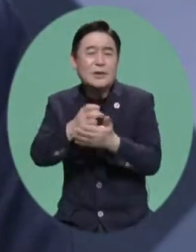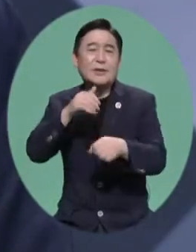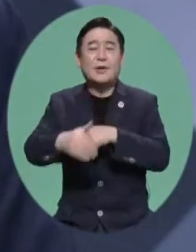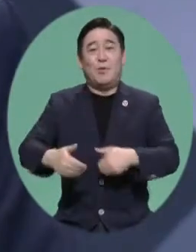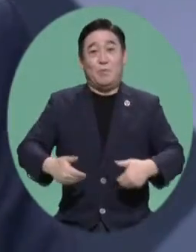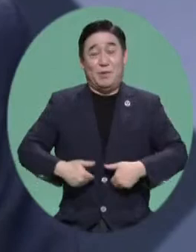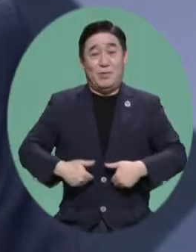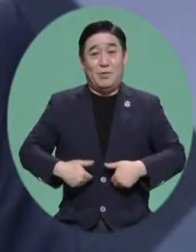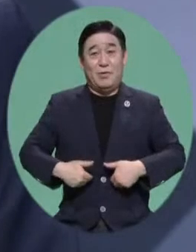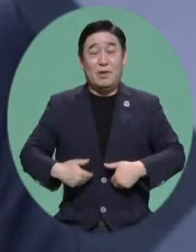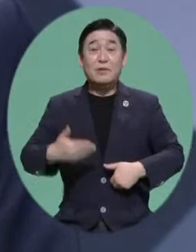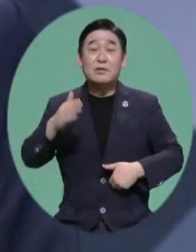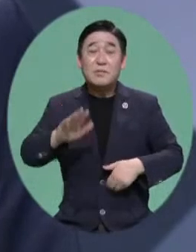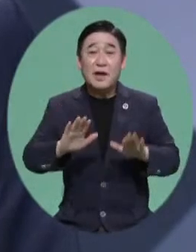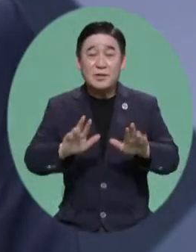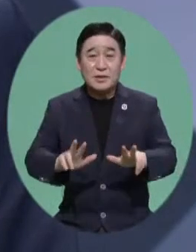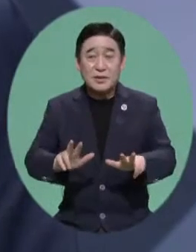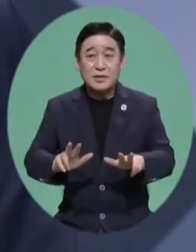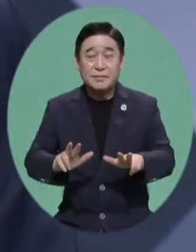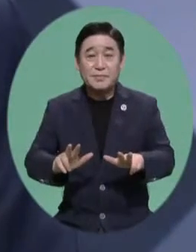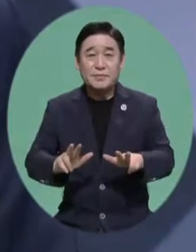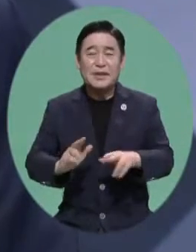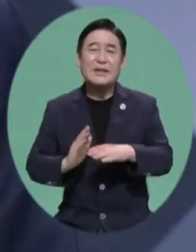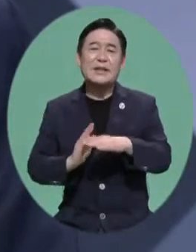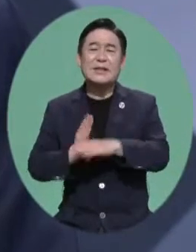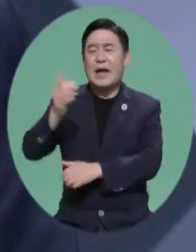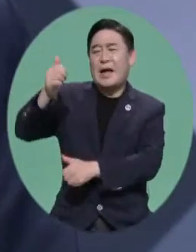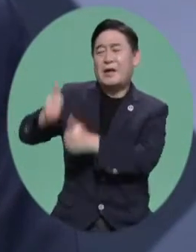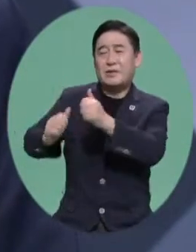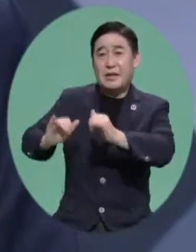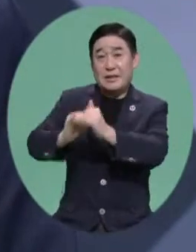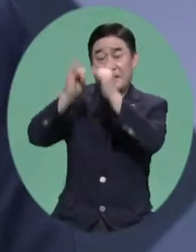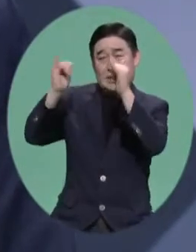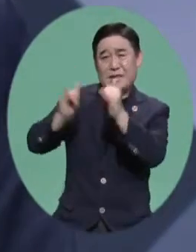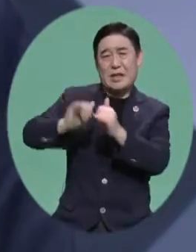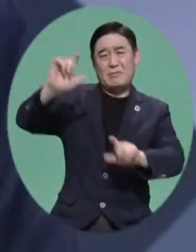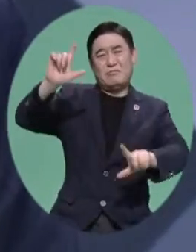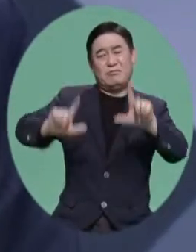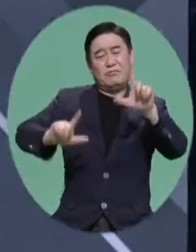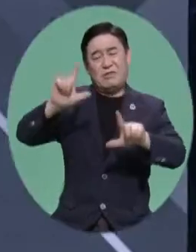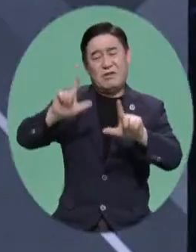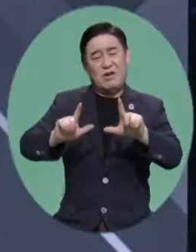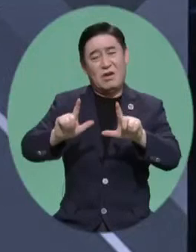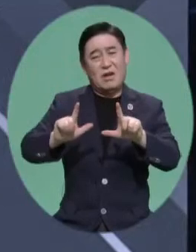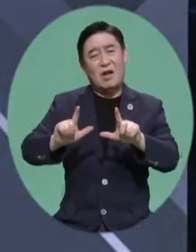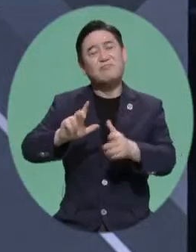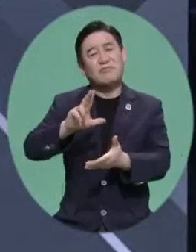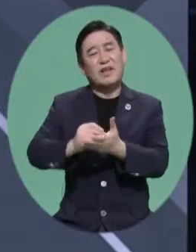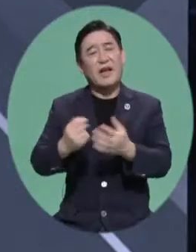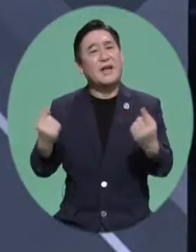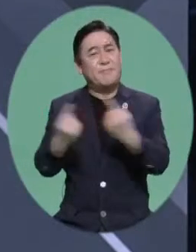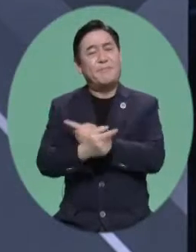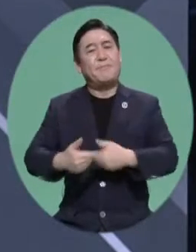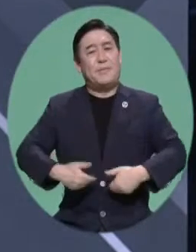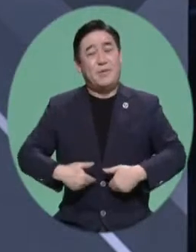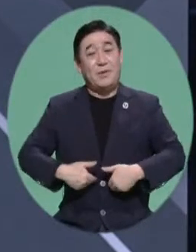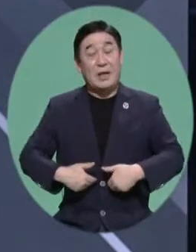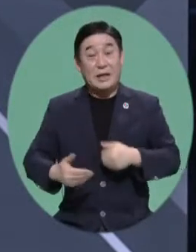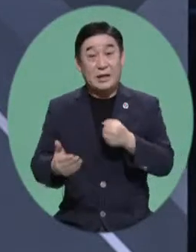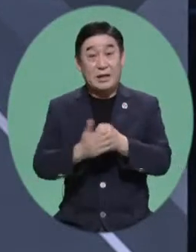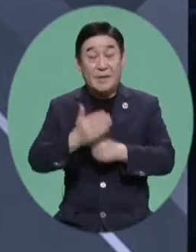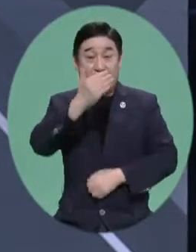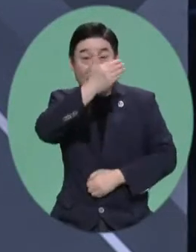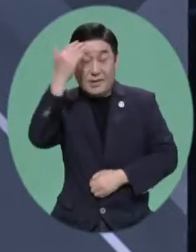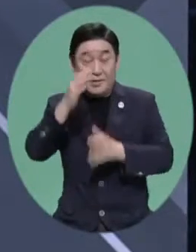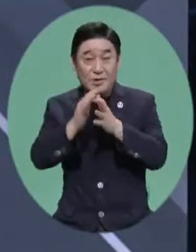많은 지금 지나친 경쟁 사회 이 구조가 개선이 되어야 합니다 그렇게 해서